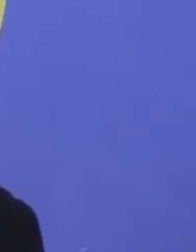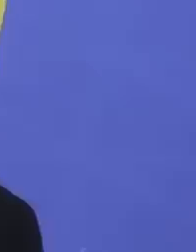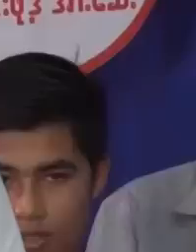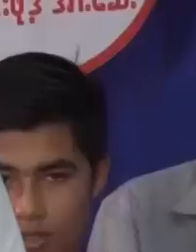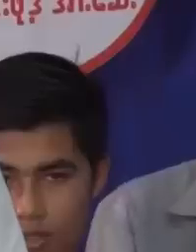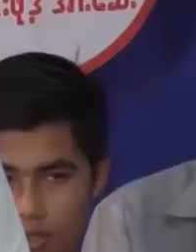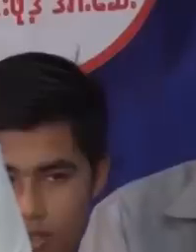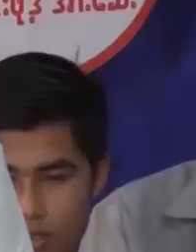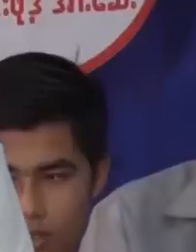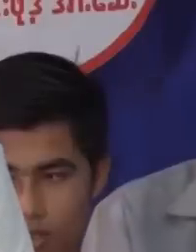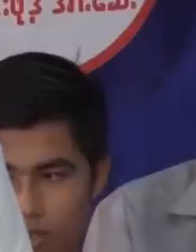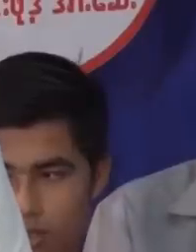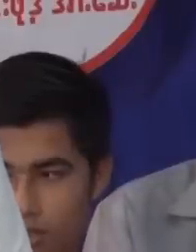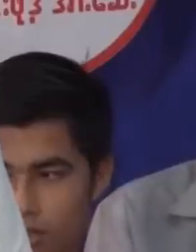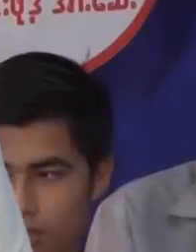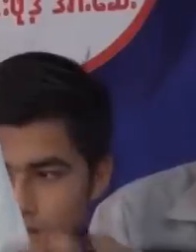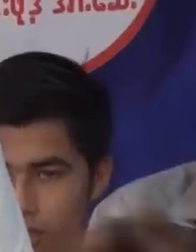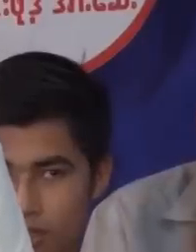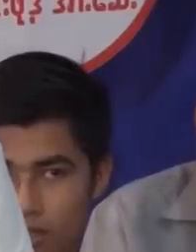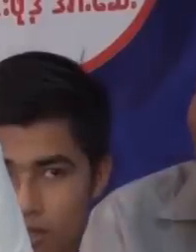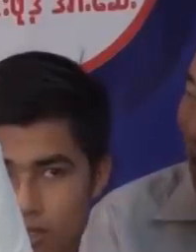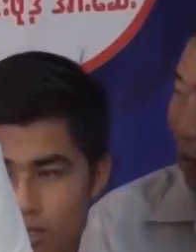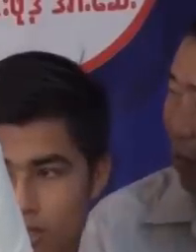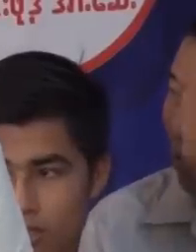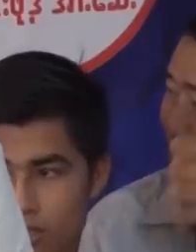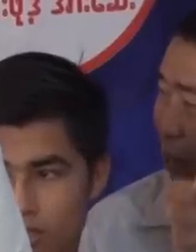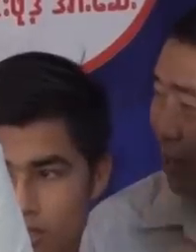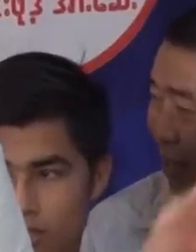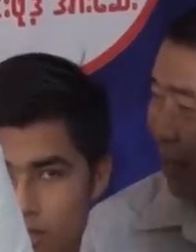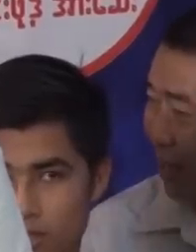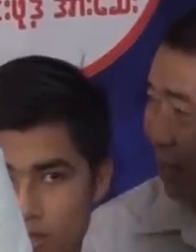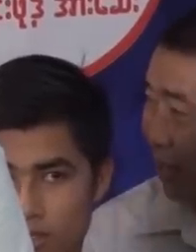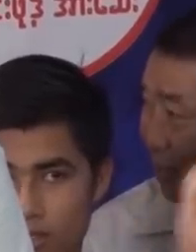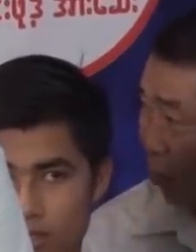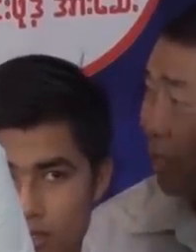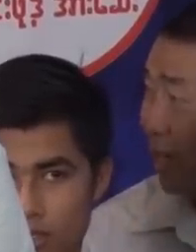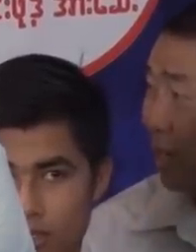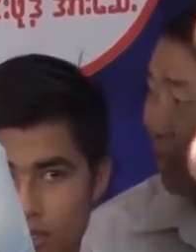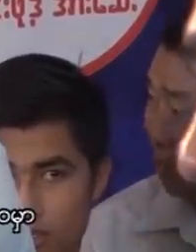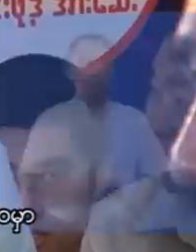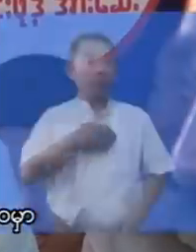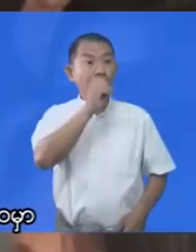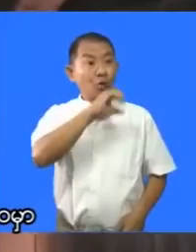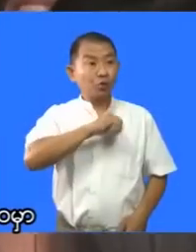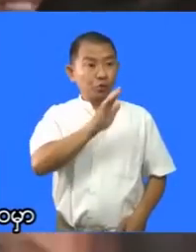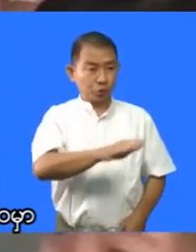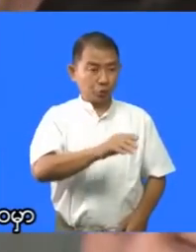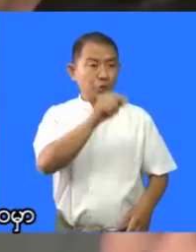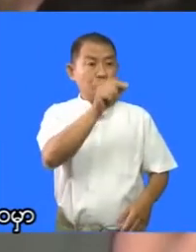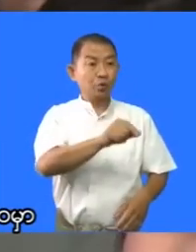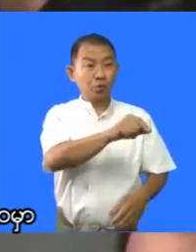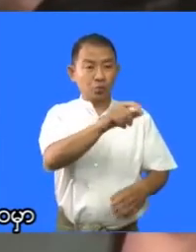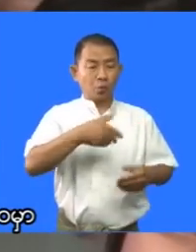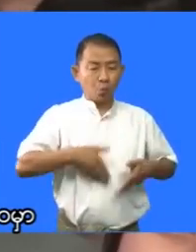ခိုးလိုက်တယ ်ပေါ့ဘာလို့ သမီးစားရံဖြစ်လဲဓာတ်ပါလက်ပါတယ ်လက်ပါတယ်ပေါ့ပေါ့ဒါပေ မဲ့ပါတယ်ဓာတ်ပါ ကျွန်တော်တို့တ